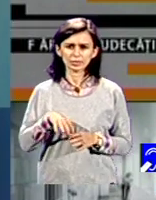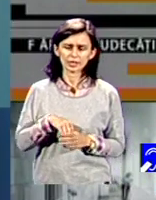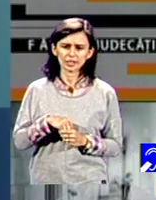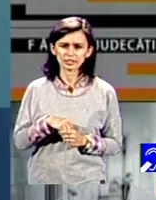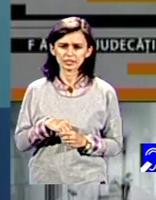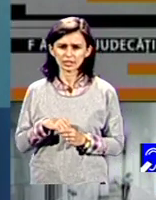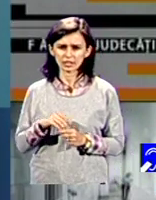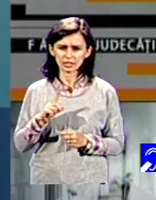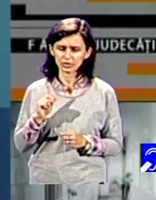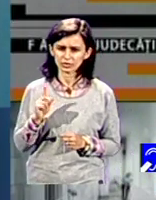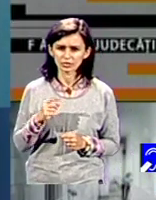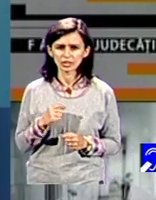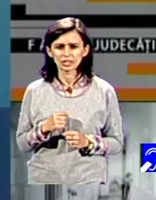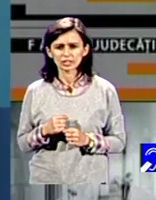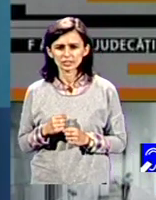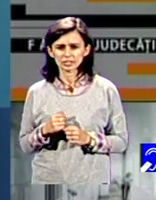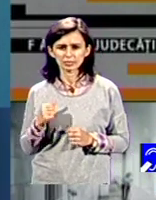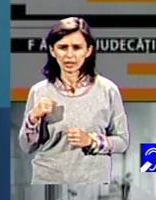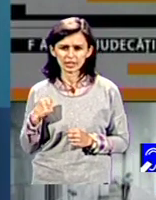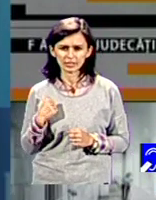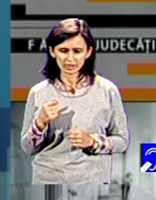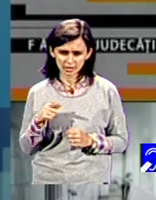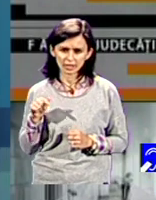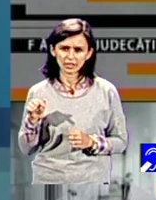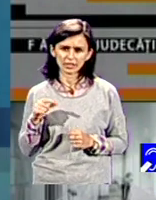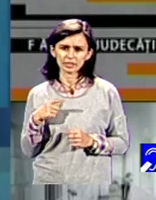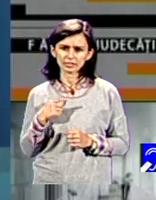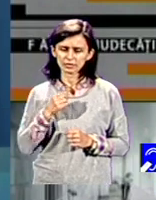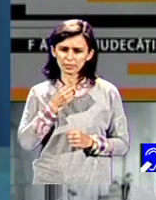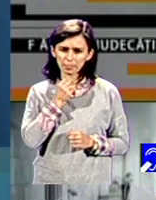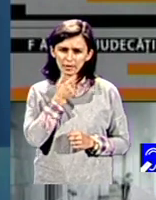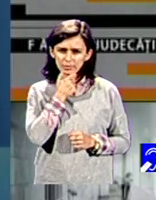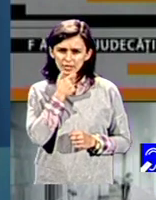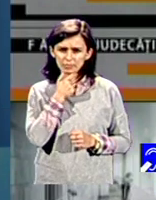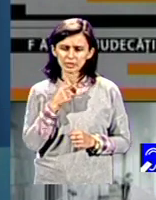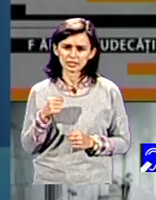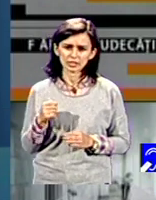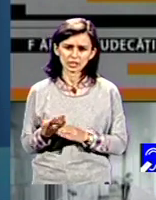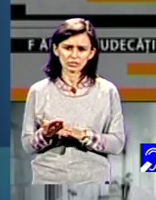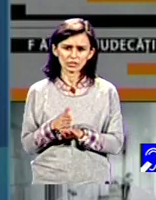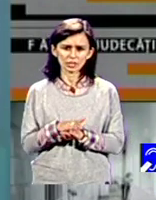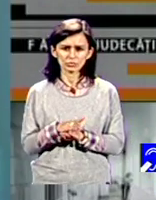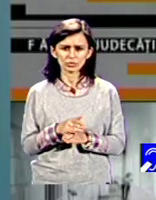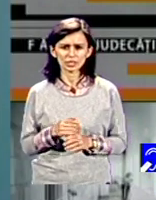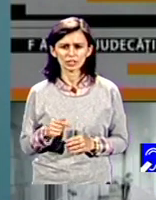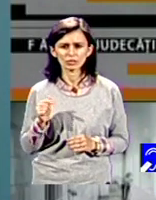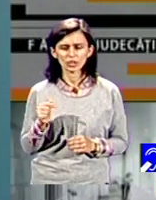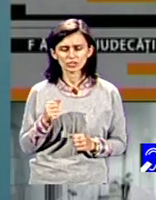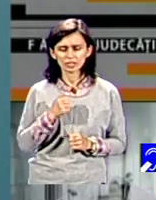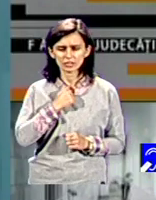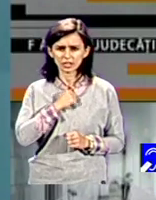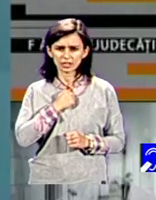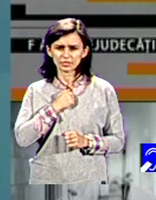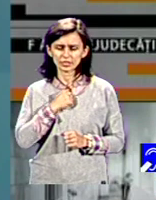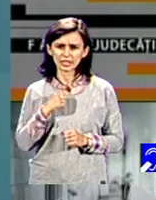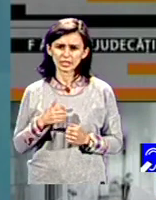lor sub nici o forma nu întineresc vor deveni mai în vârstă la moment dat se vor duce Din păcate se vor duce cu această mare spaimă pe care am